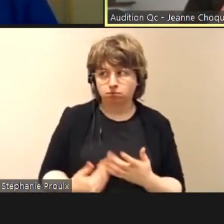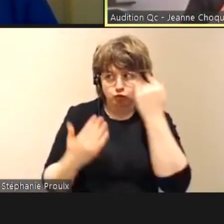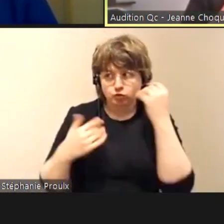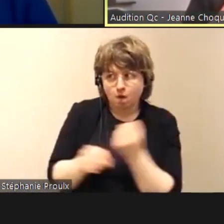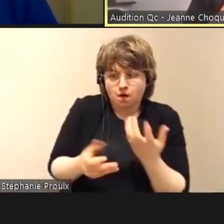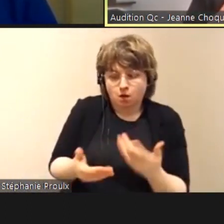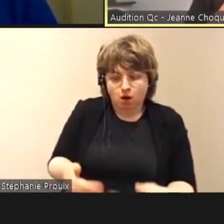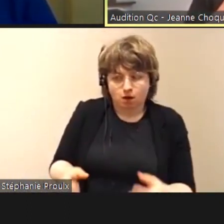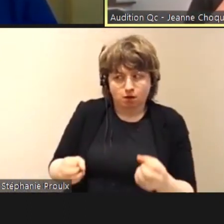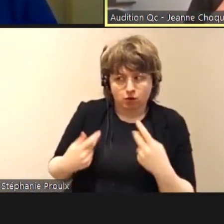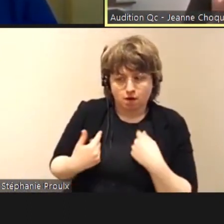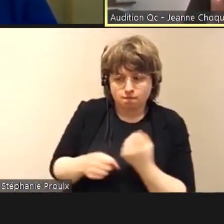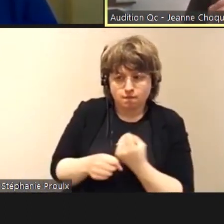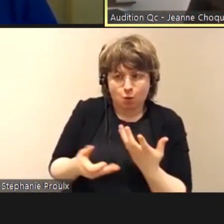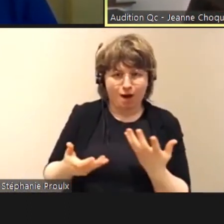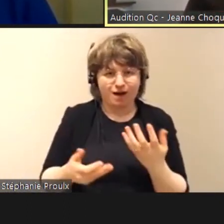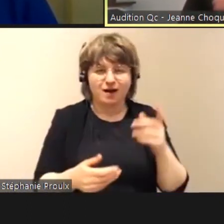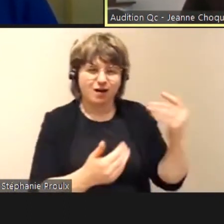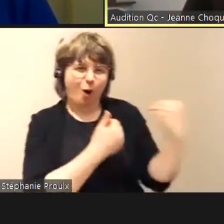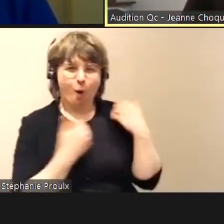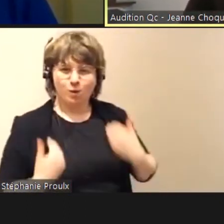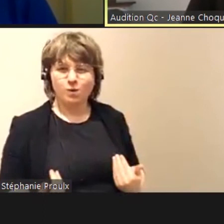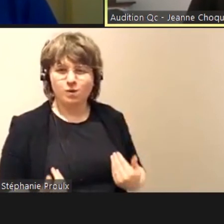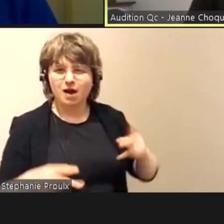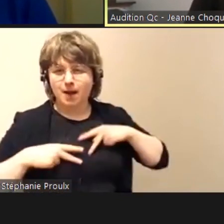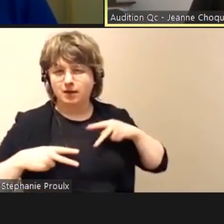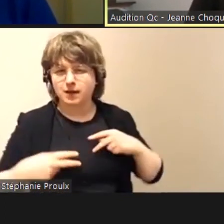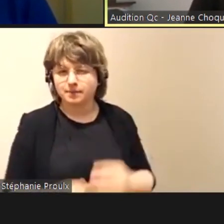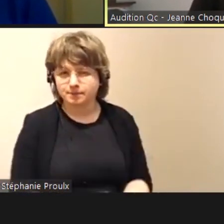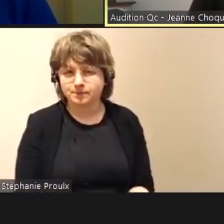on a notre rôle à jouer là-dedans. Voilà.